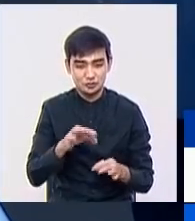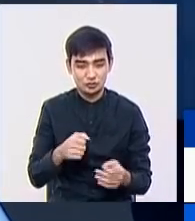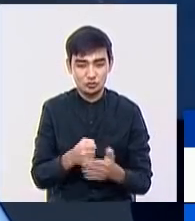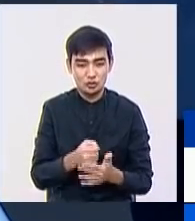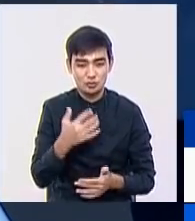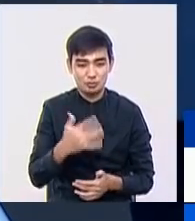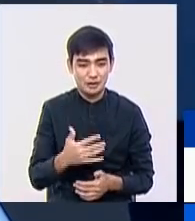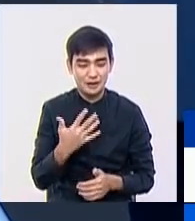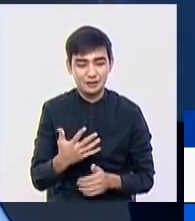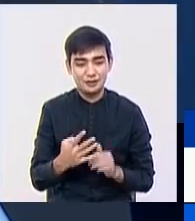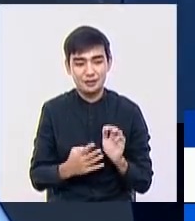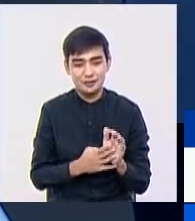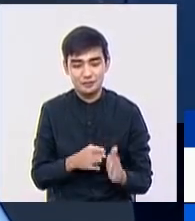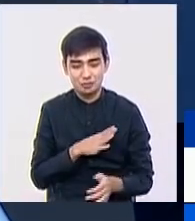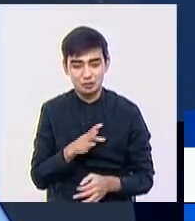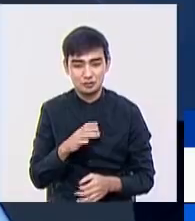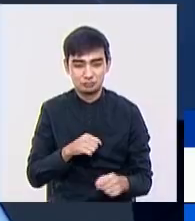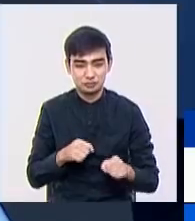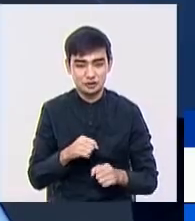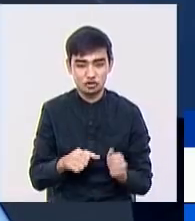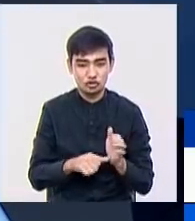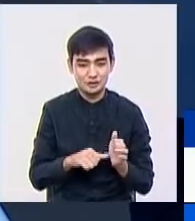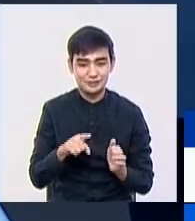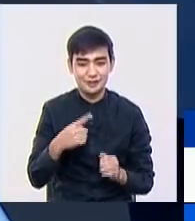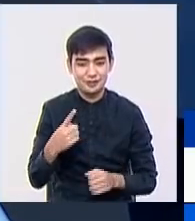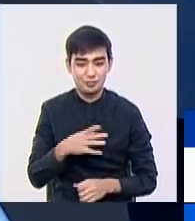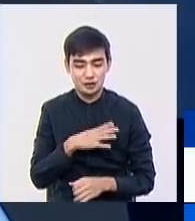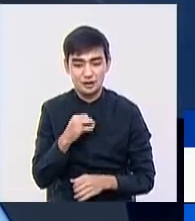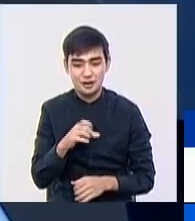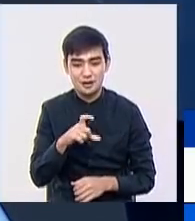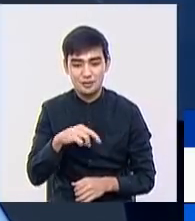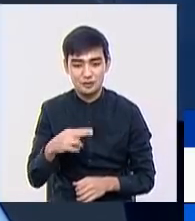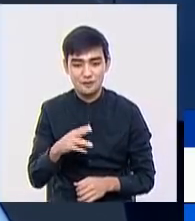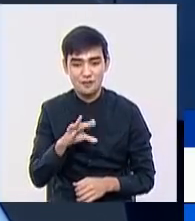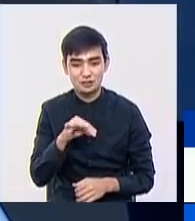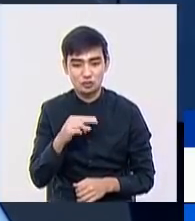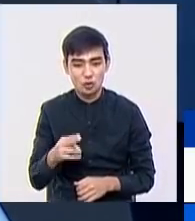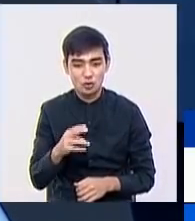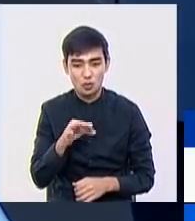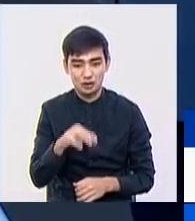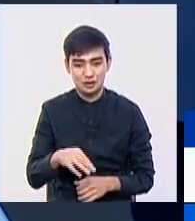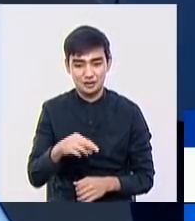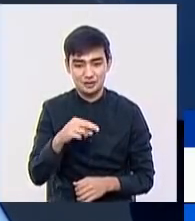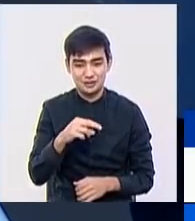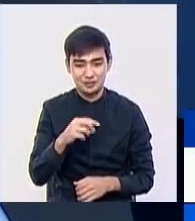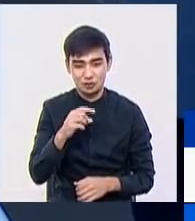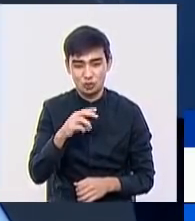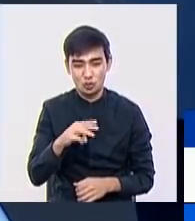до 5,9 с первоначальных 6,1. Эпицентр находился к востоку от столицы